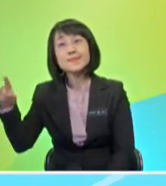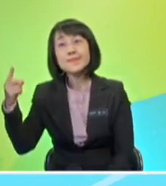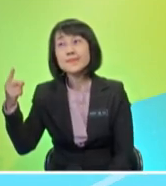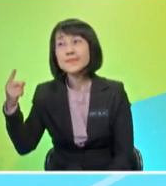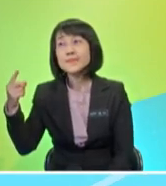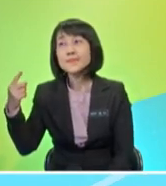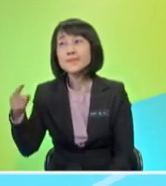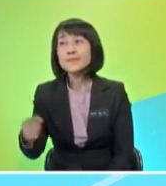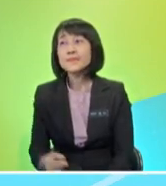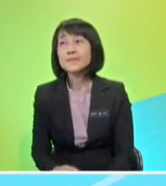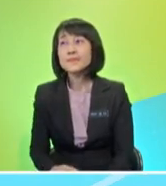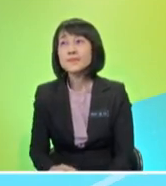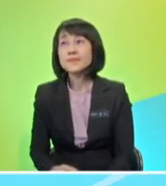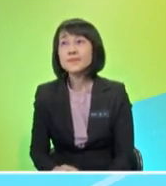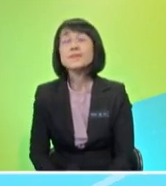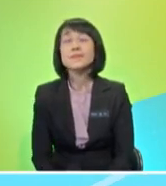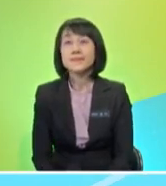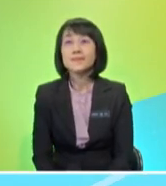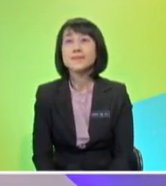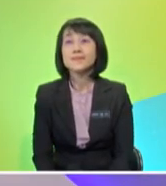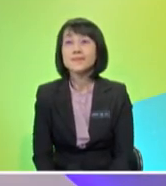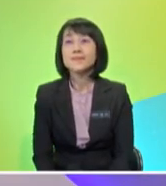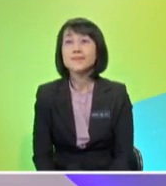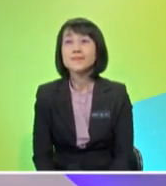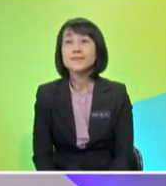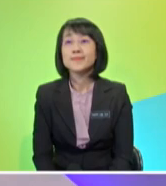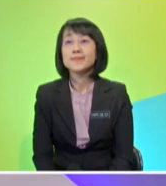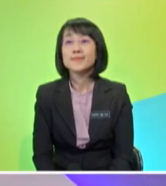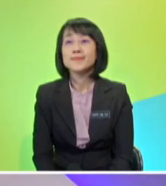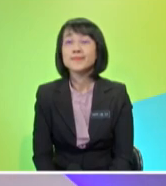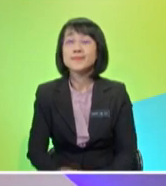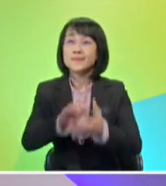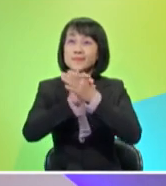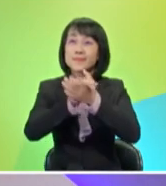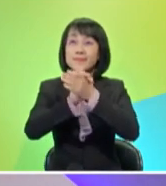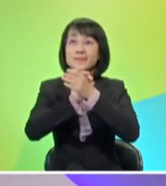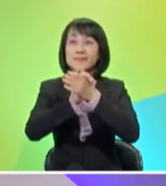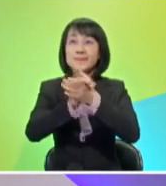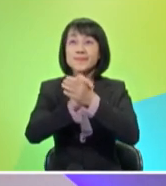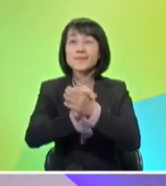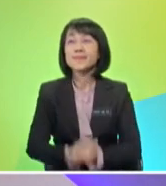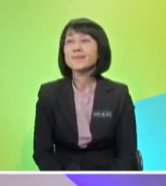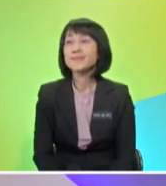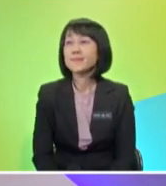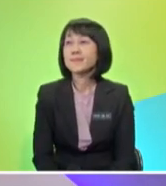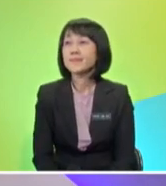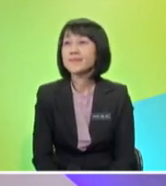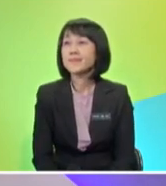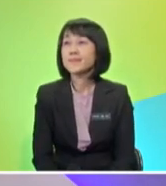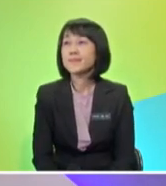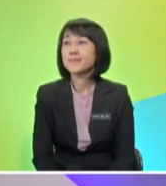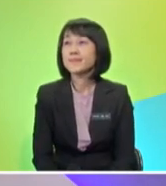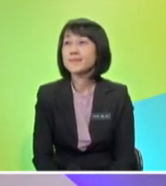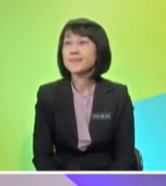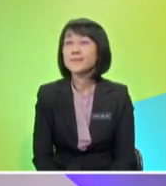19 tolak 8 sama dengan 11. Okey, betul. Tahniah adik Zulfikar. Okey. Okey, soalan. Seterusnya, cikgu. Okey.